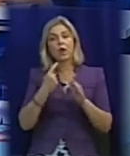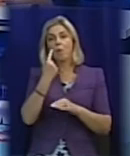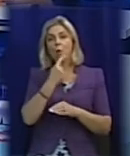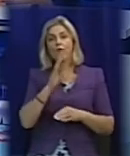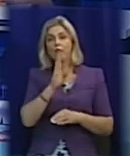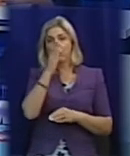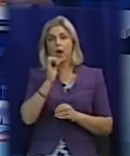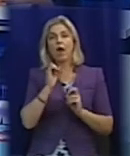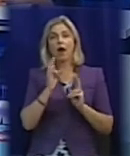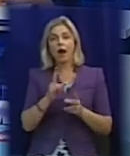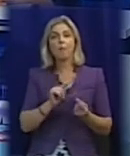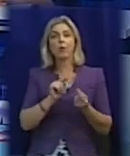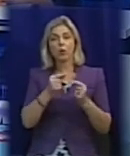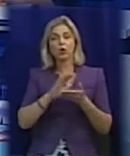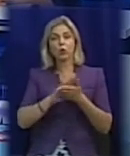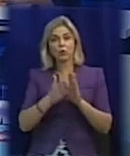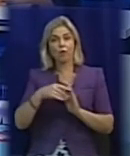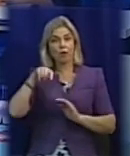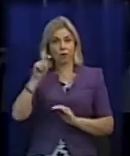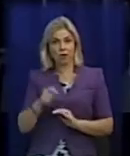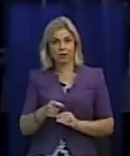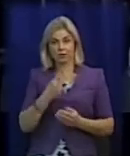в умовах війни – дивіться у сюжеті.